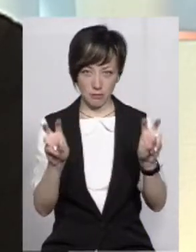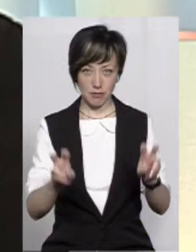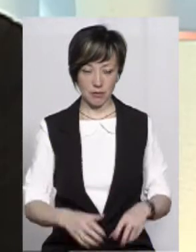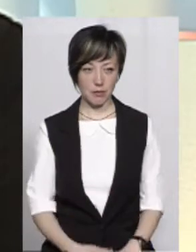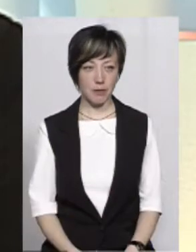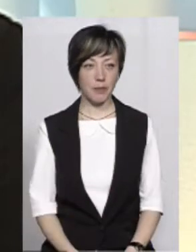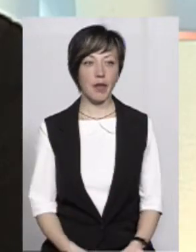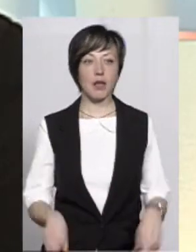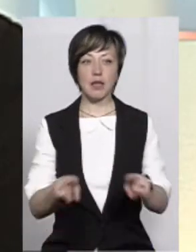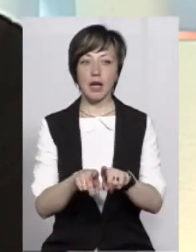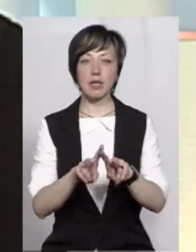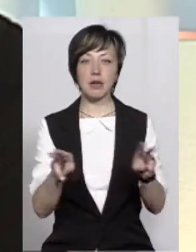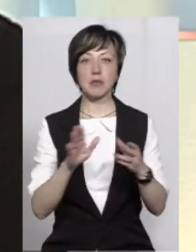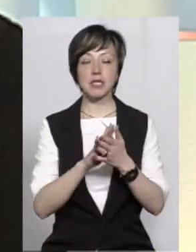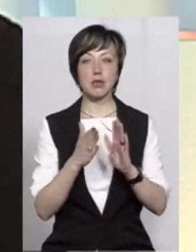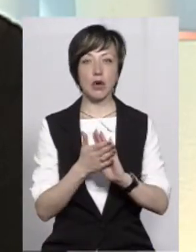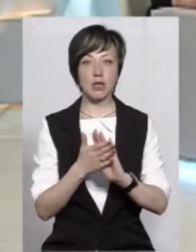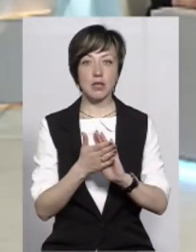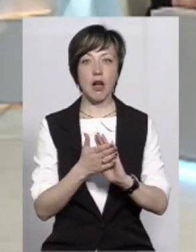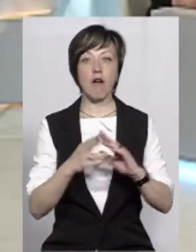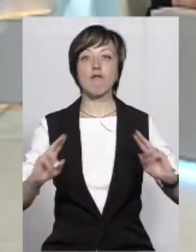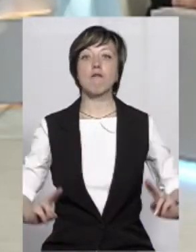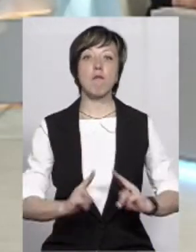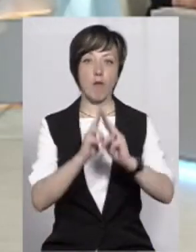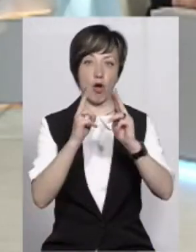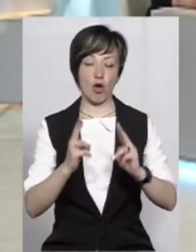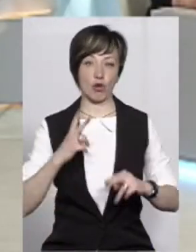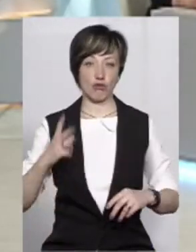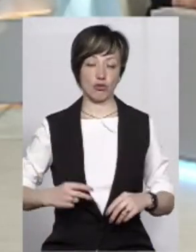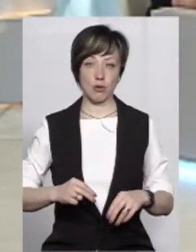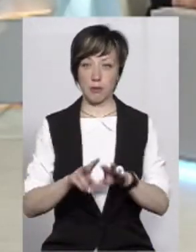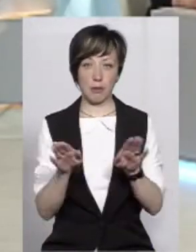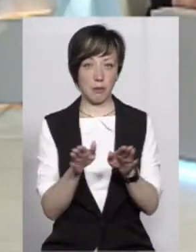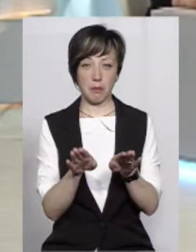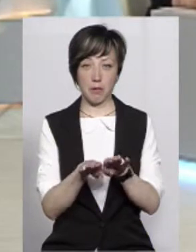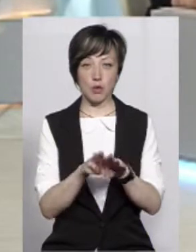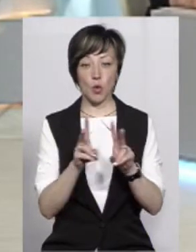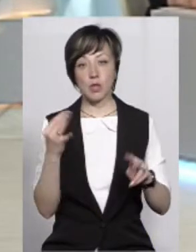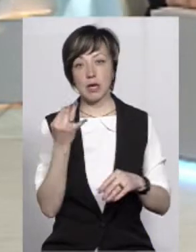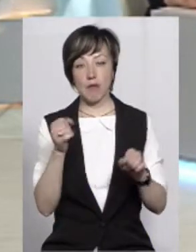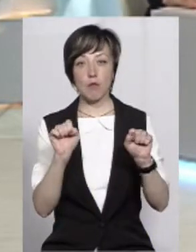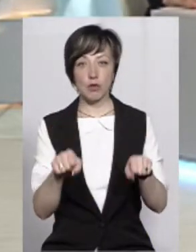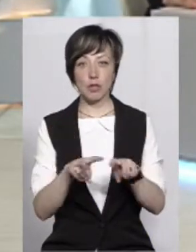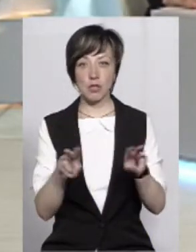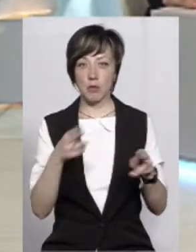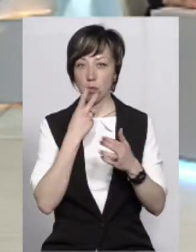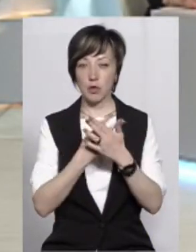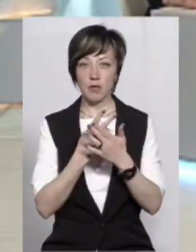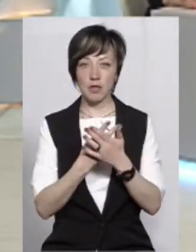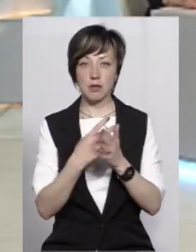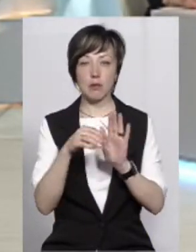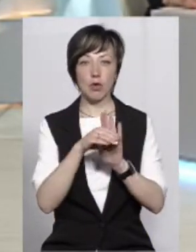по головах. Така сама ситуація зараз в Парижі приблизно, так само, от, якщо хтось цікавиться, може так само подивитися